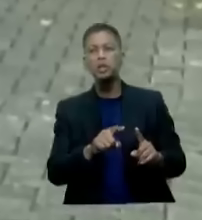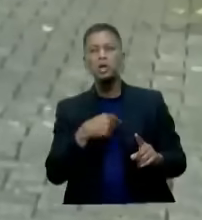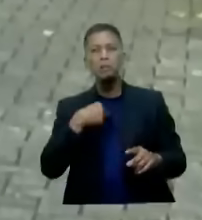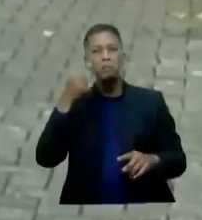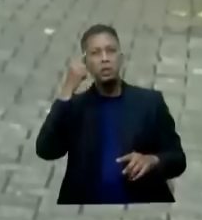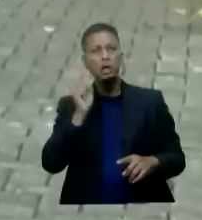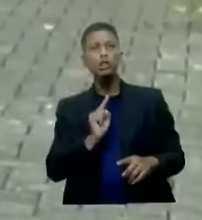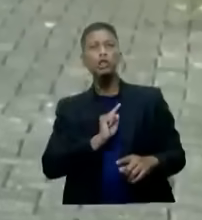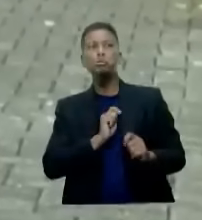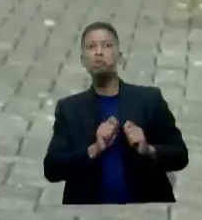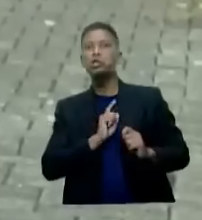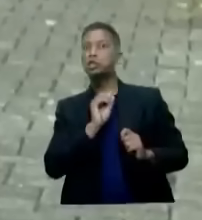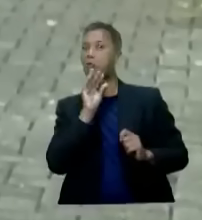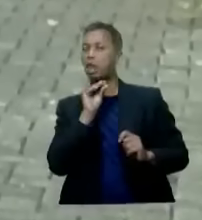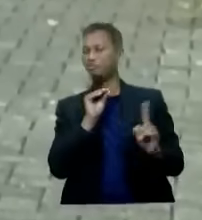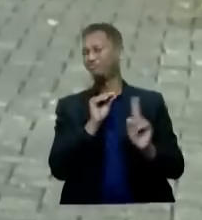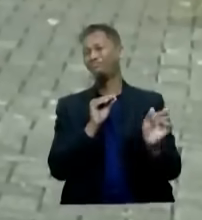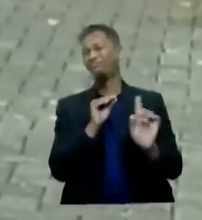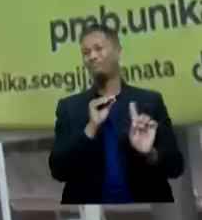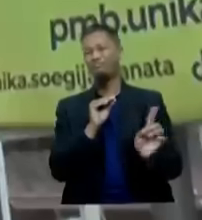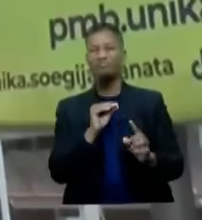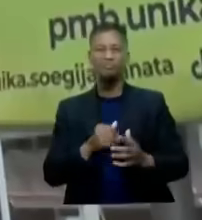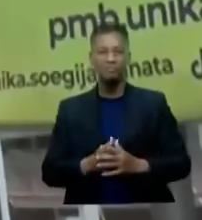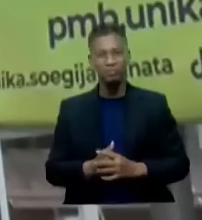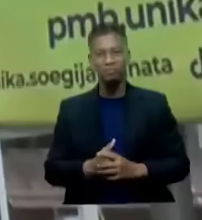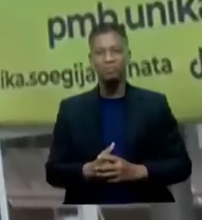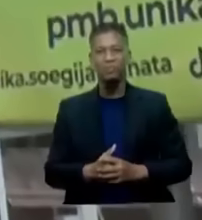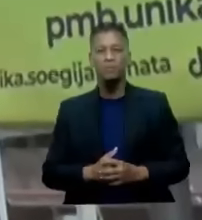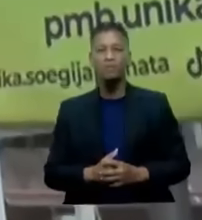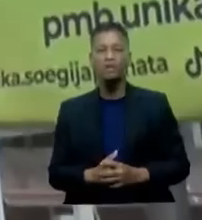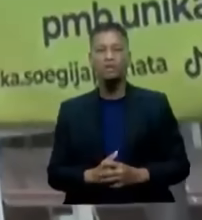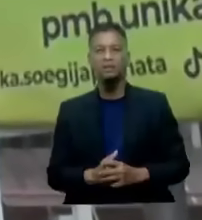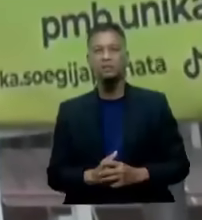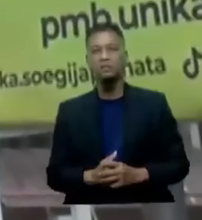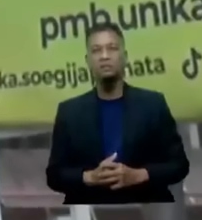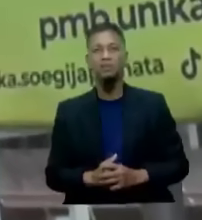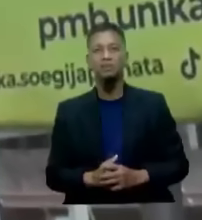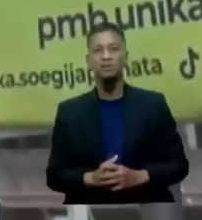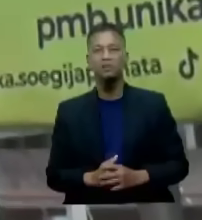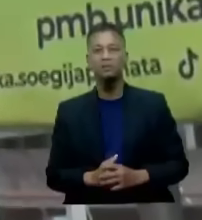capres-cawapres. Dari Semarang, Jawa Tengah, Wisnu Wardana, iNews, melaporkan.